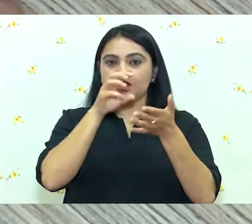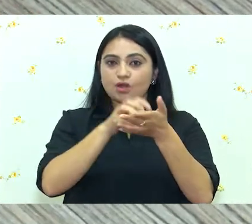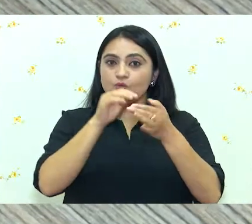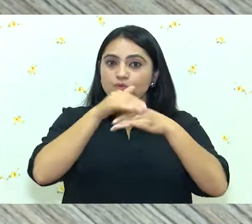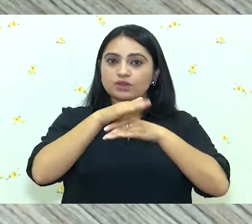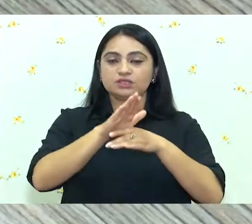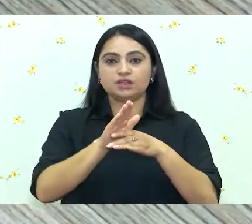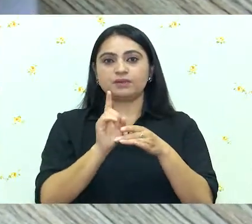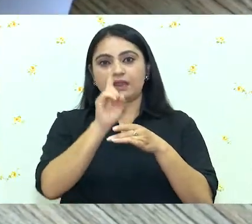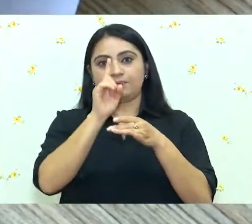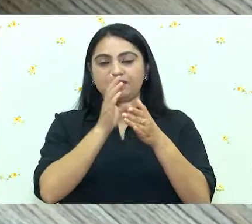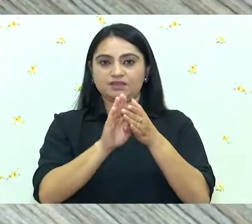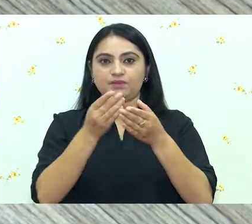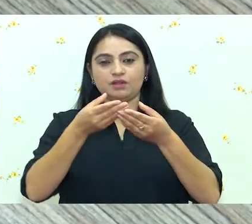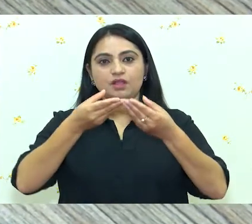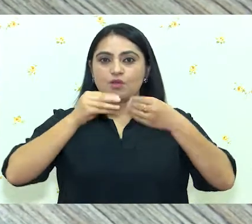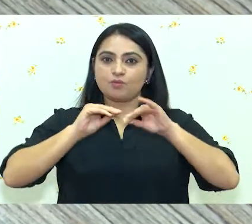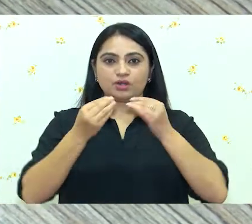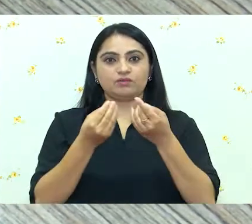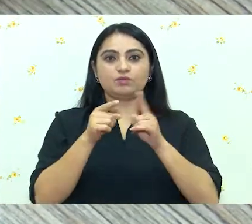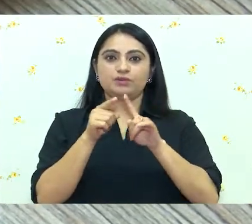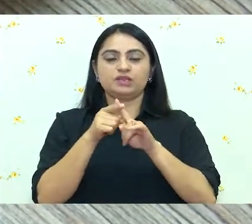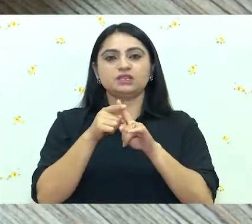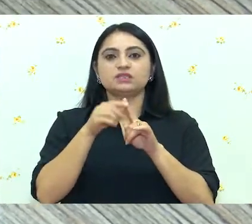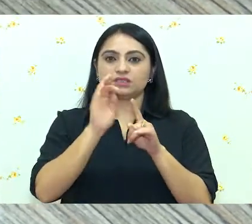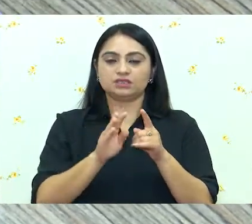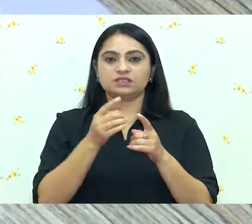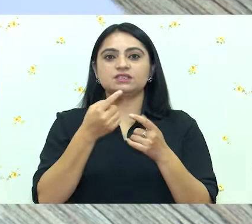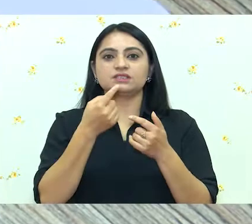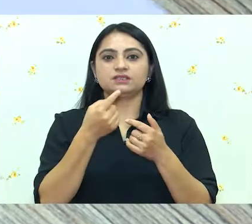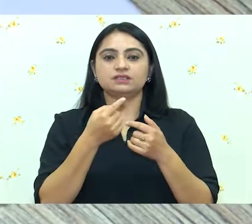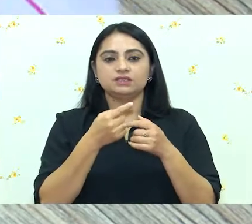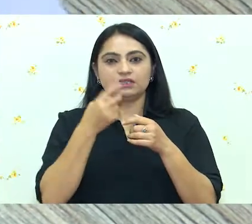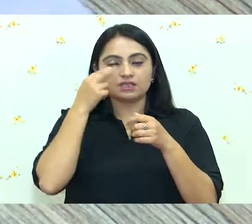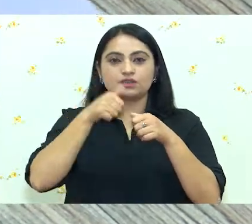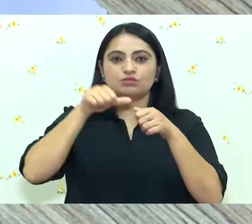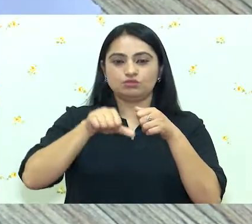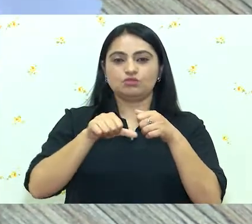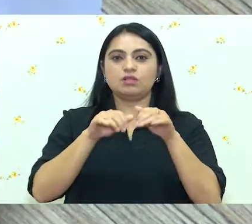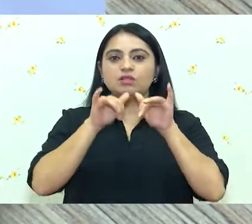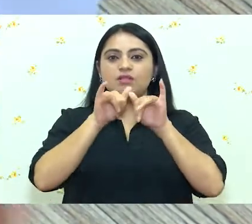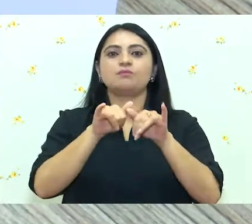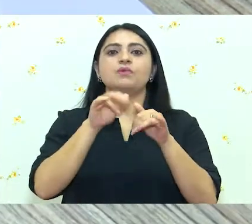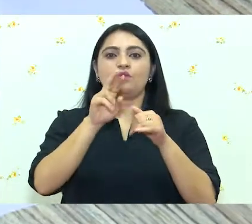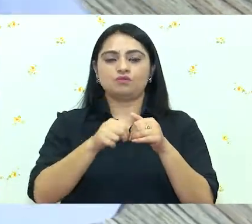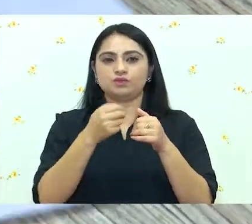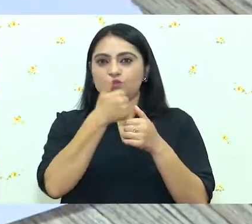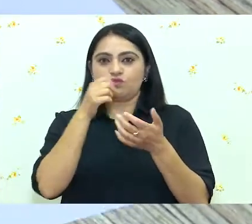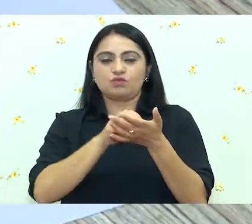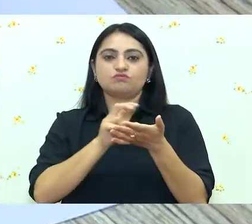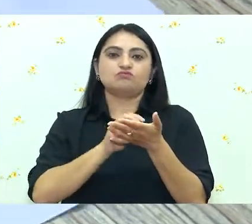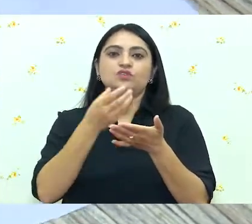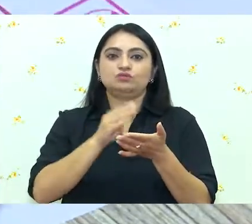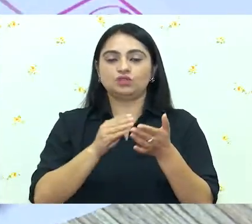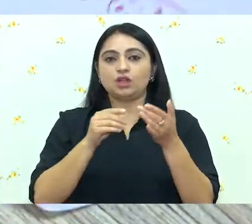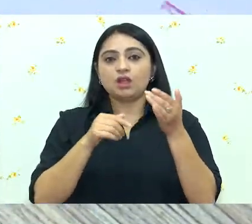चाहिँ माथिबाट ल्याएर यसलाई यसरी चाहिँ पट्याउँदाखेरि यसको मसी चाहिँ यतापट्टि पर्न सक्ने गरी गर्न सक्छौँ। तर अहिले मैले यसमा तल चाहिँ